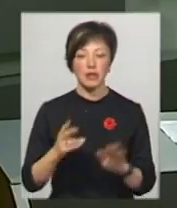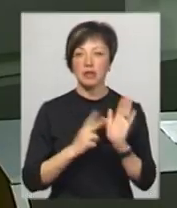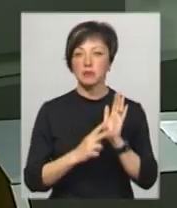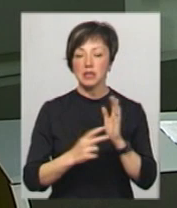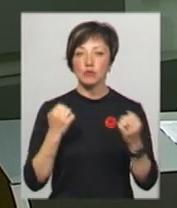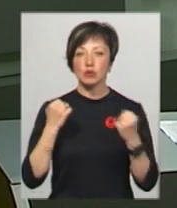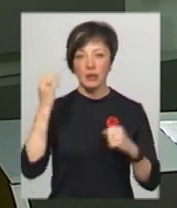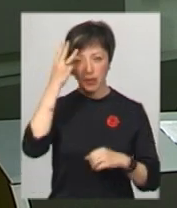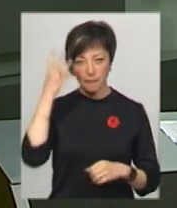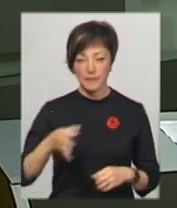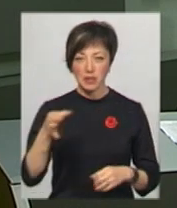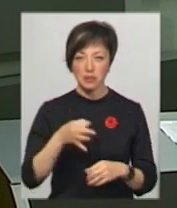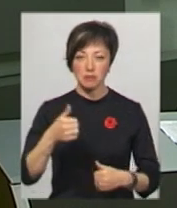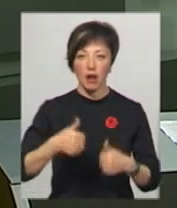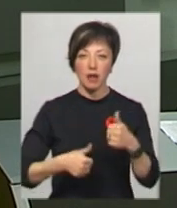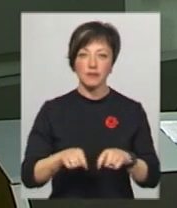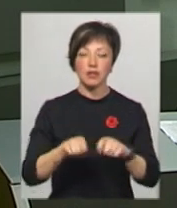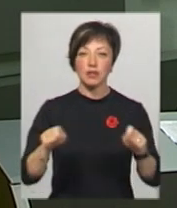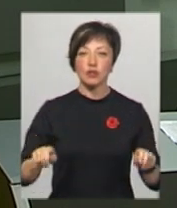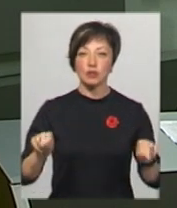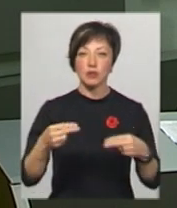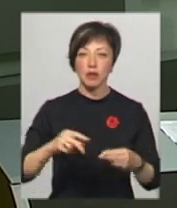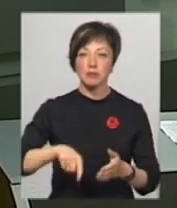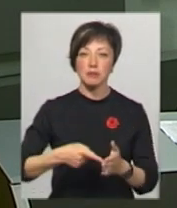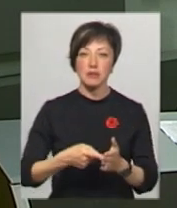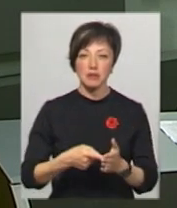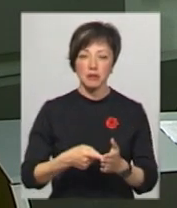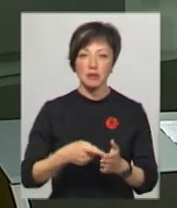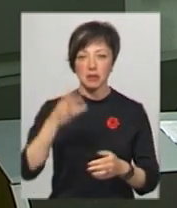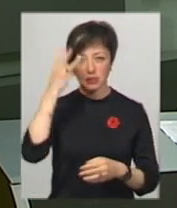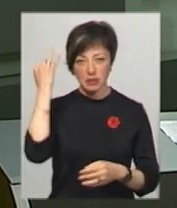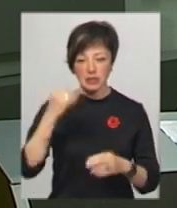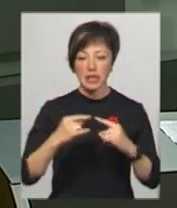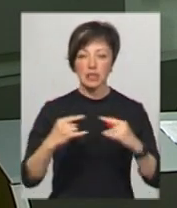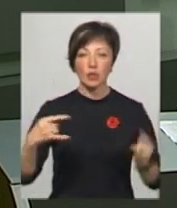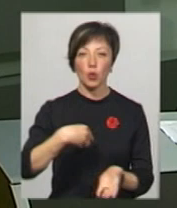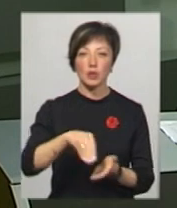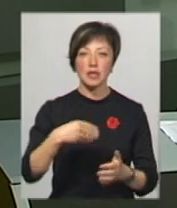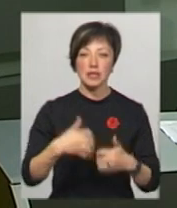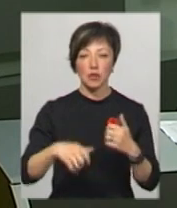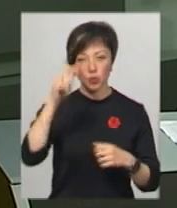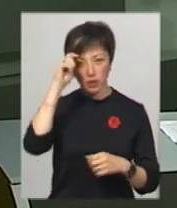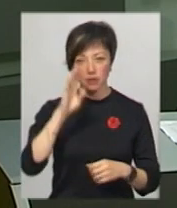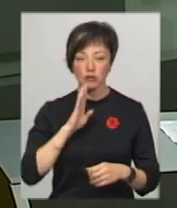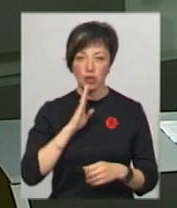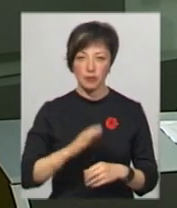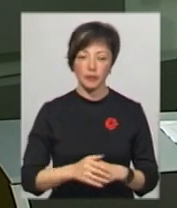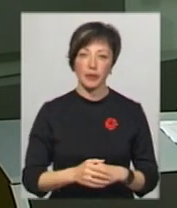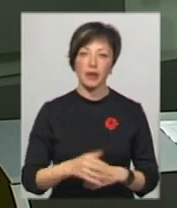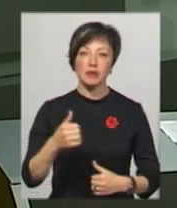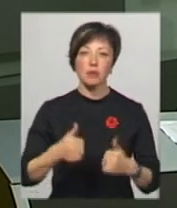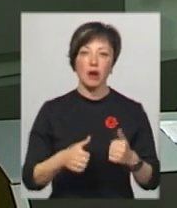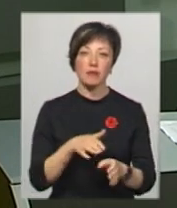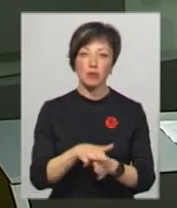70 спортсменів Хмельниччини змагалися у відкритому чемпіонаті міста Хмельницький з настільного тенісу серед юнаків та дівчат.